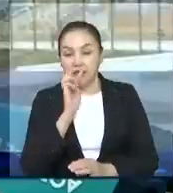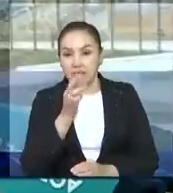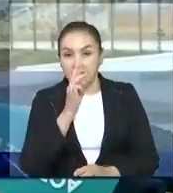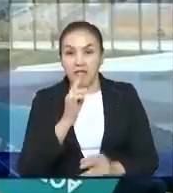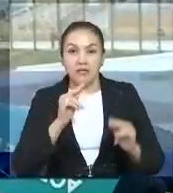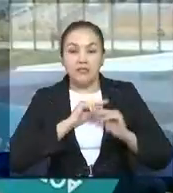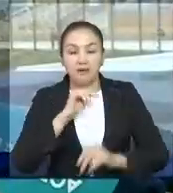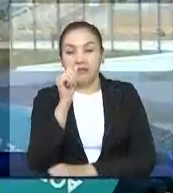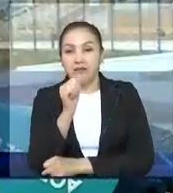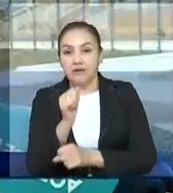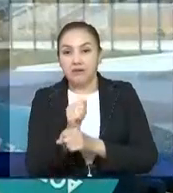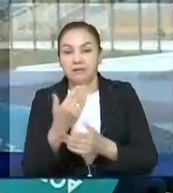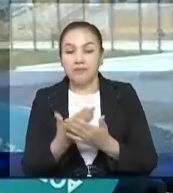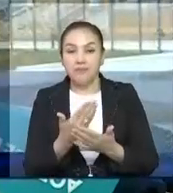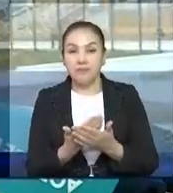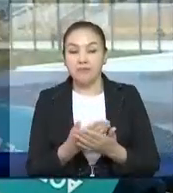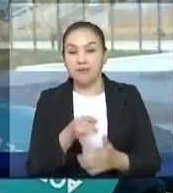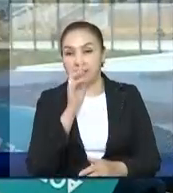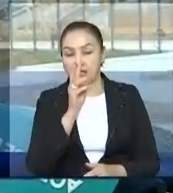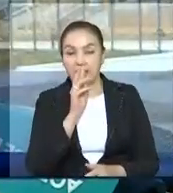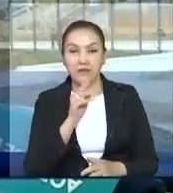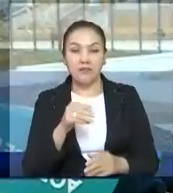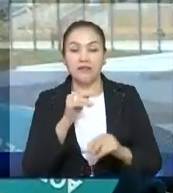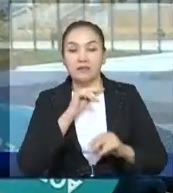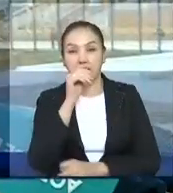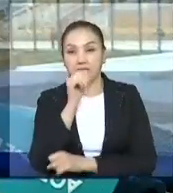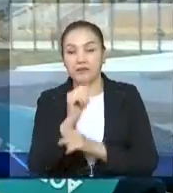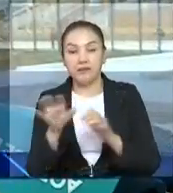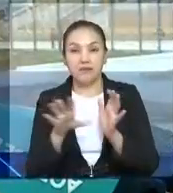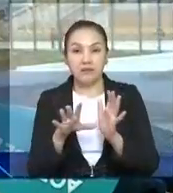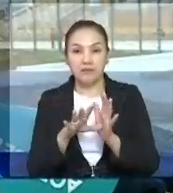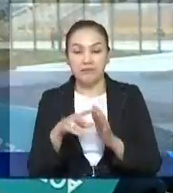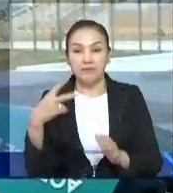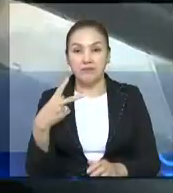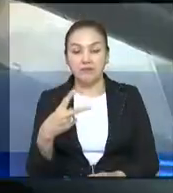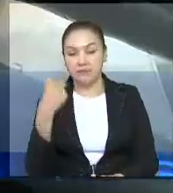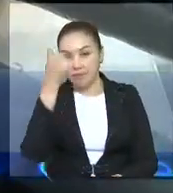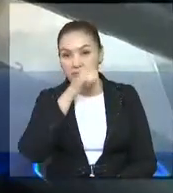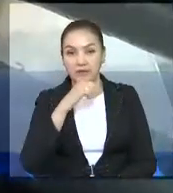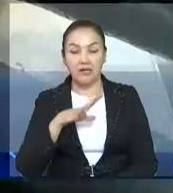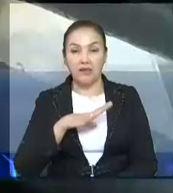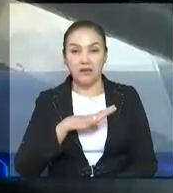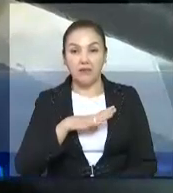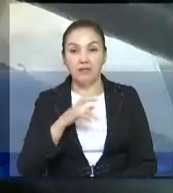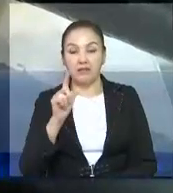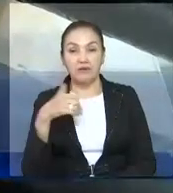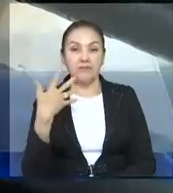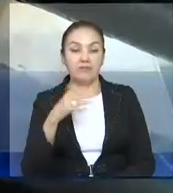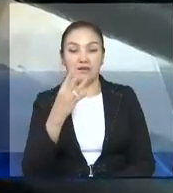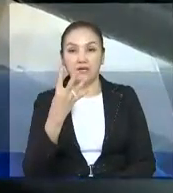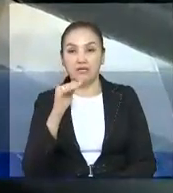платы работников. К примеру, средняя зарплата сотрудников ТО «Энергосистема» в 2022 году составляла